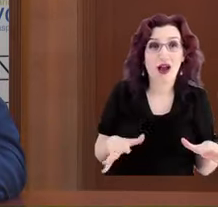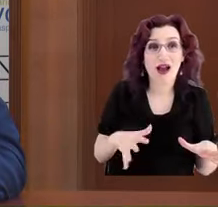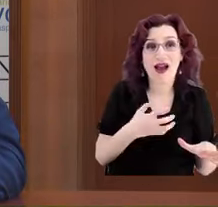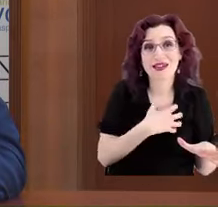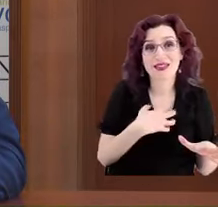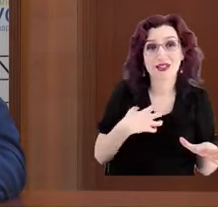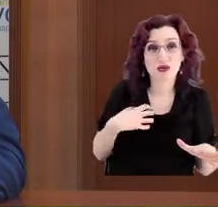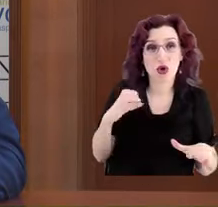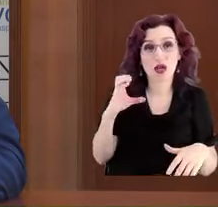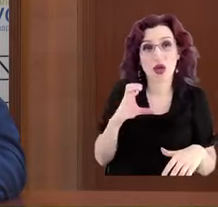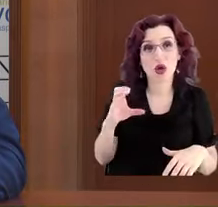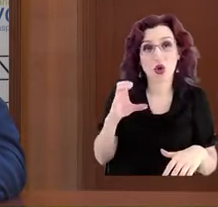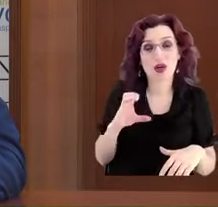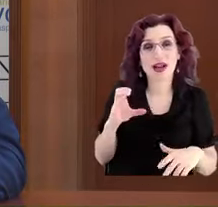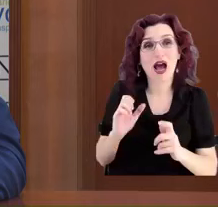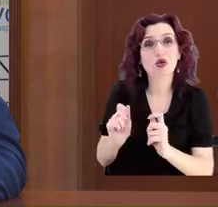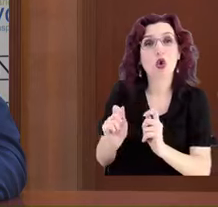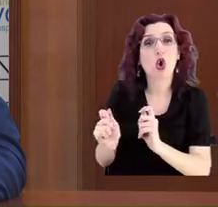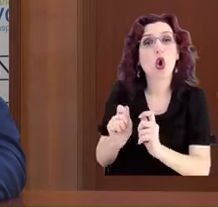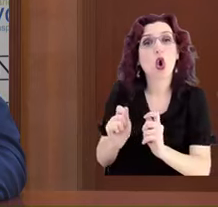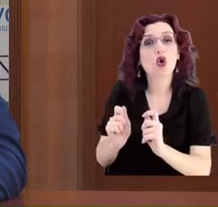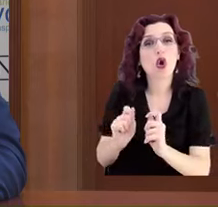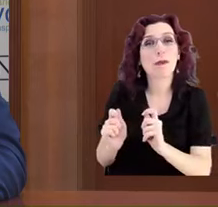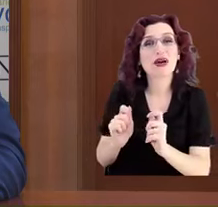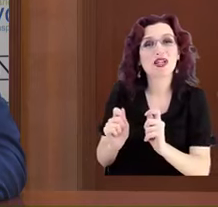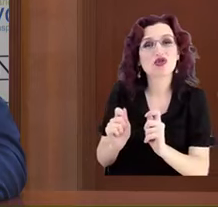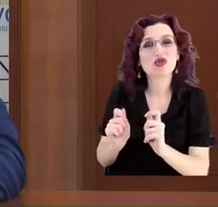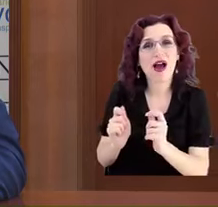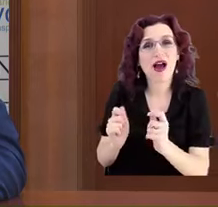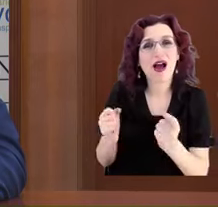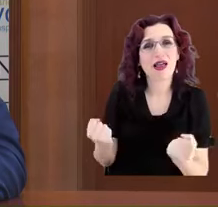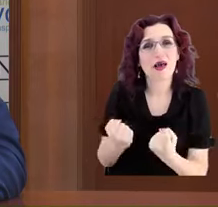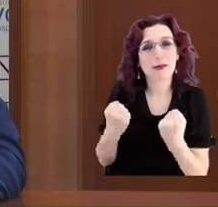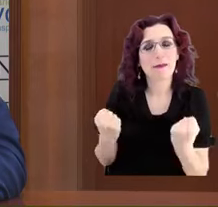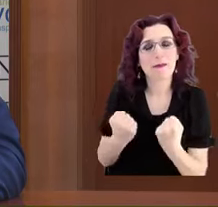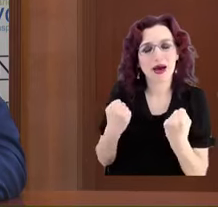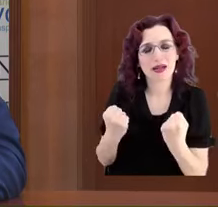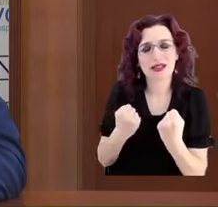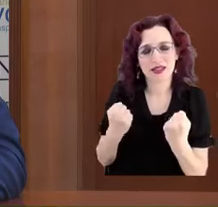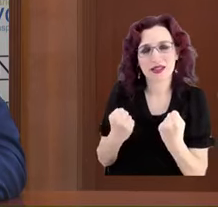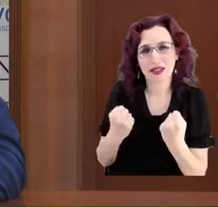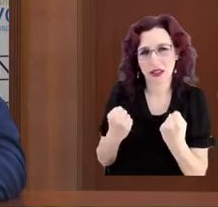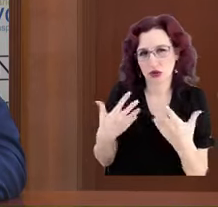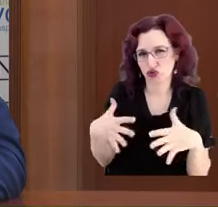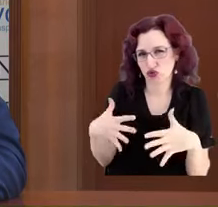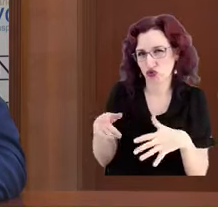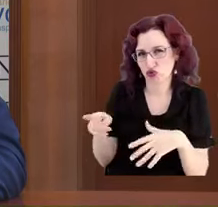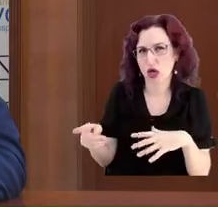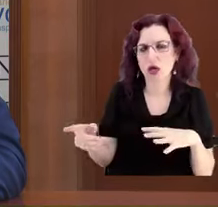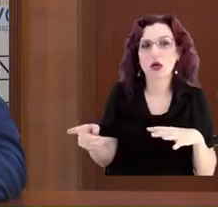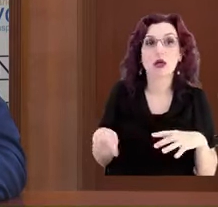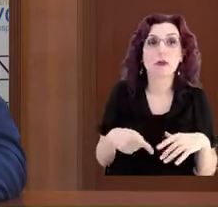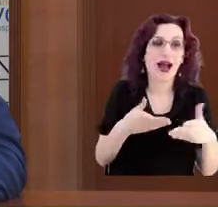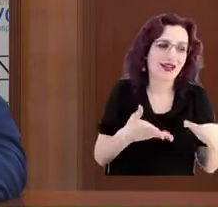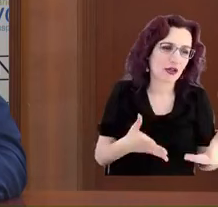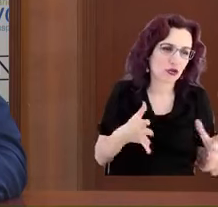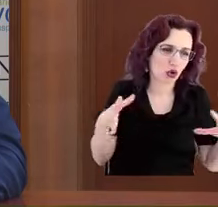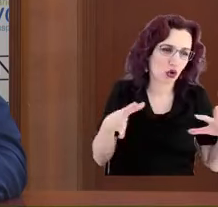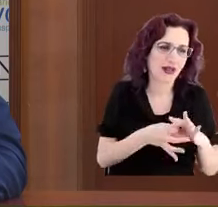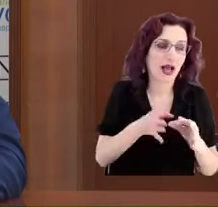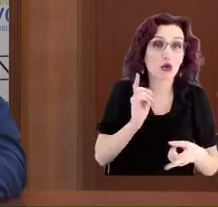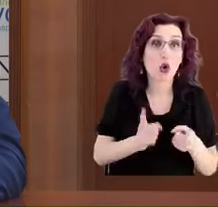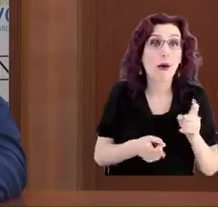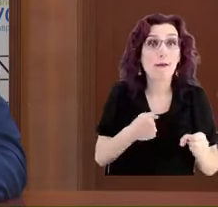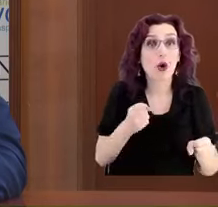piano come dire commerciale e di marketing ma in questo caso scendiamo invece sul discorso delle politiche del lavoro